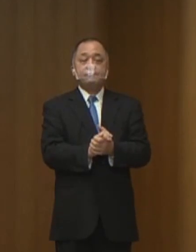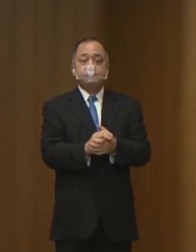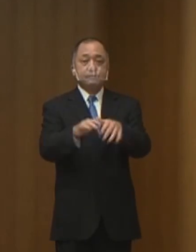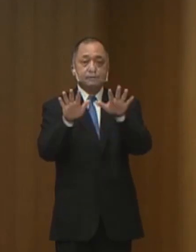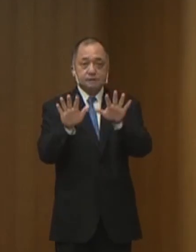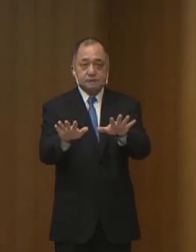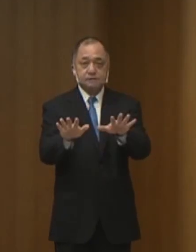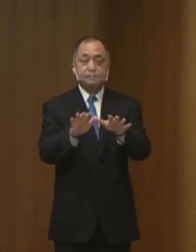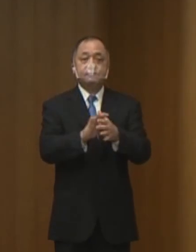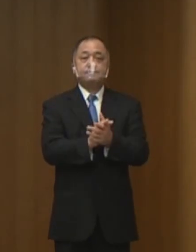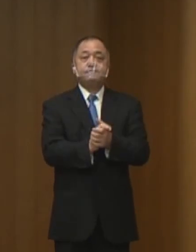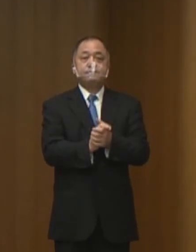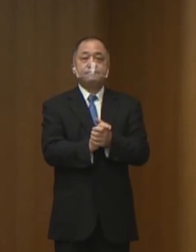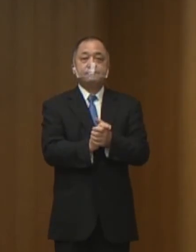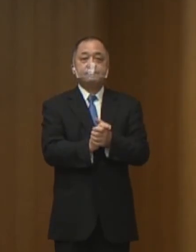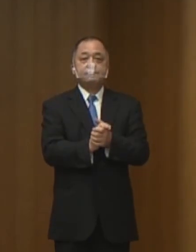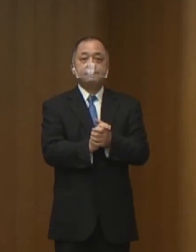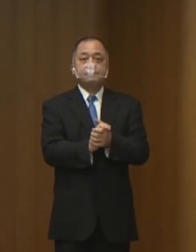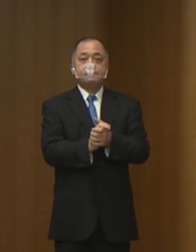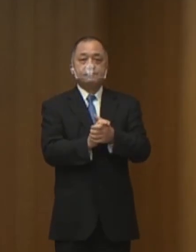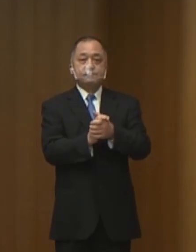在